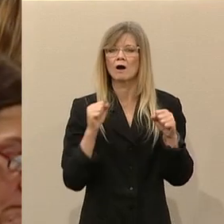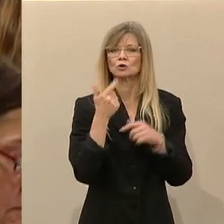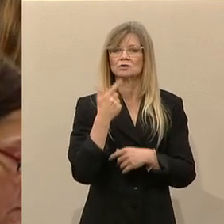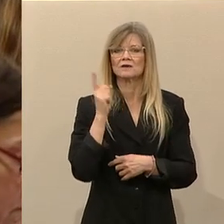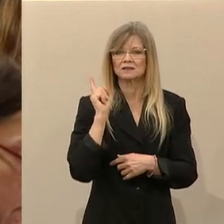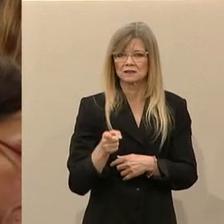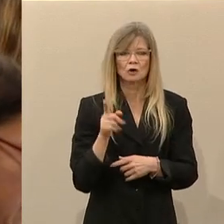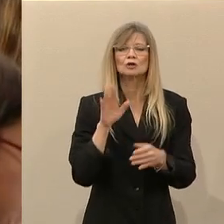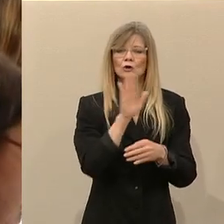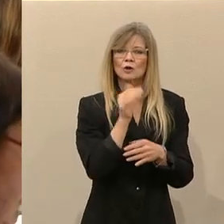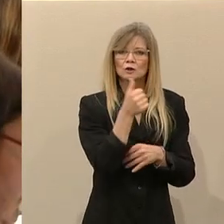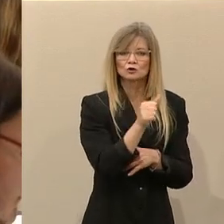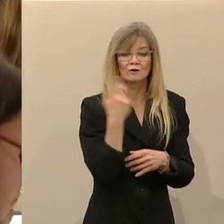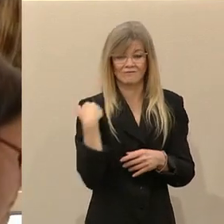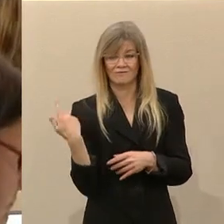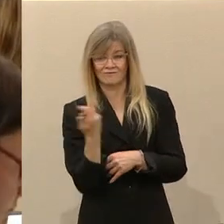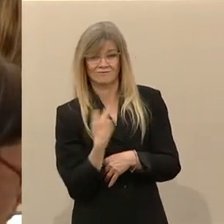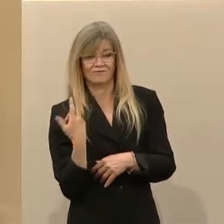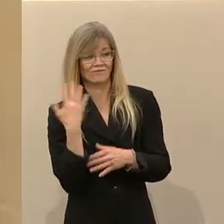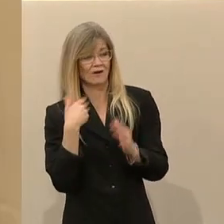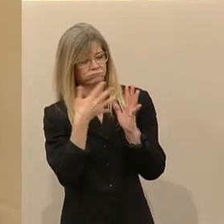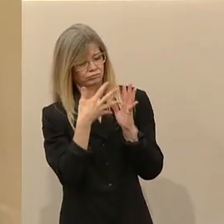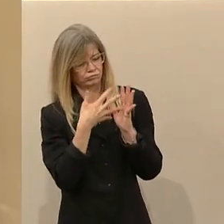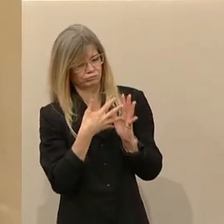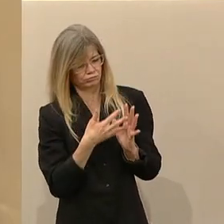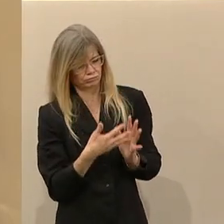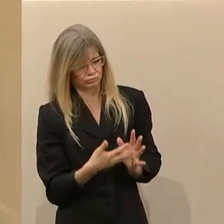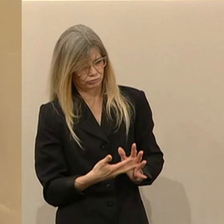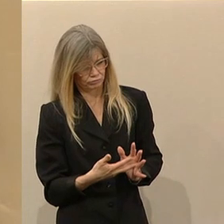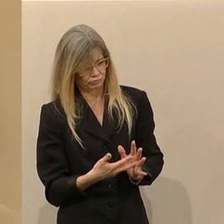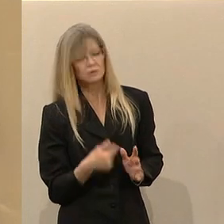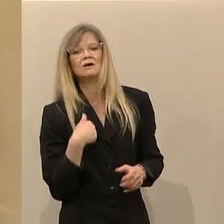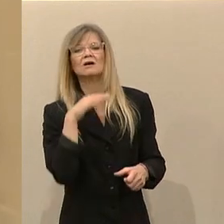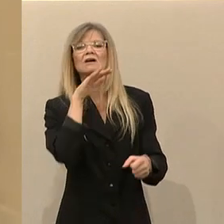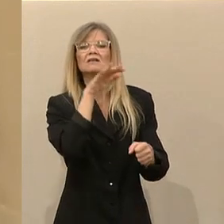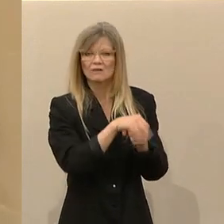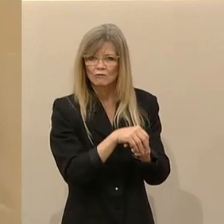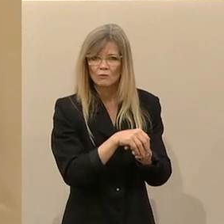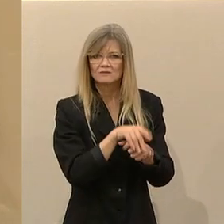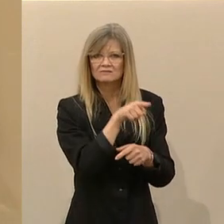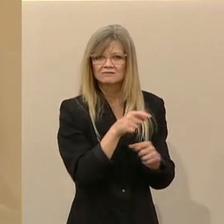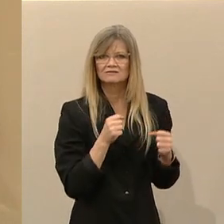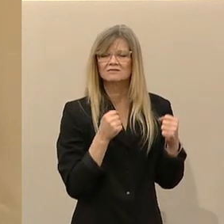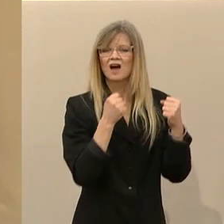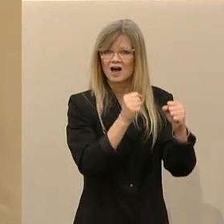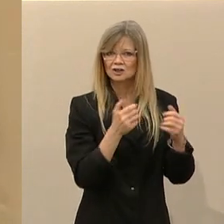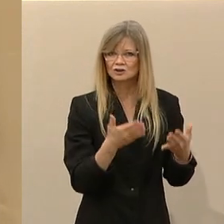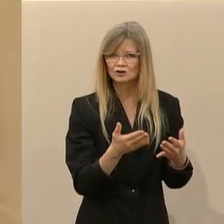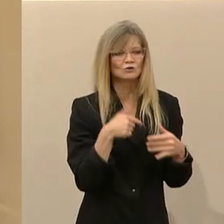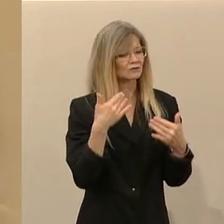eingehender Überprüfung wurde nämlich festgestellt, dass diese Aktion keine nachhaltigen Arbeitsplätze schafft, denn diese Aktion ist wirklich künstlich